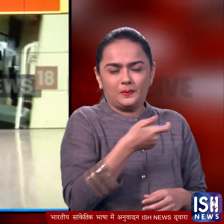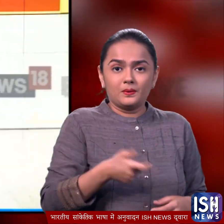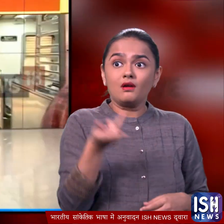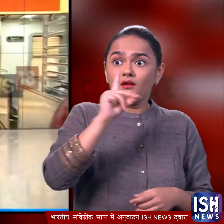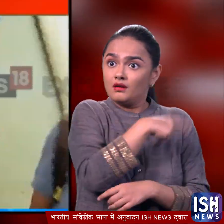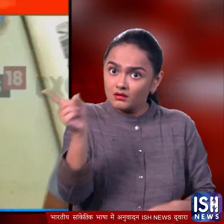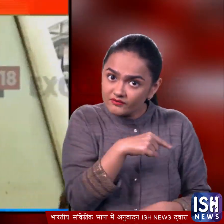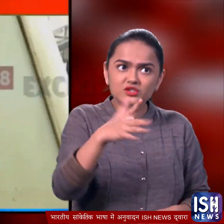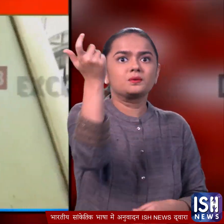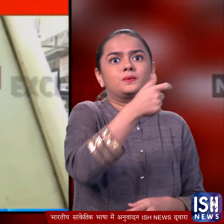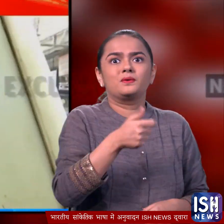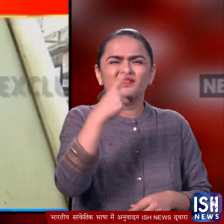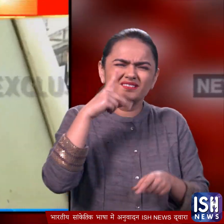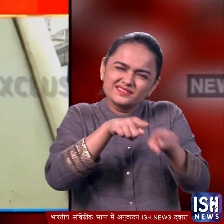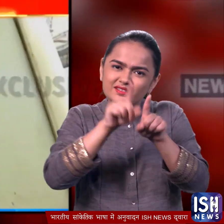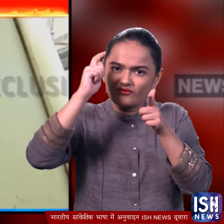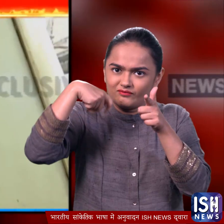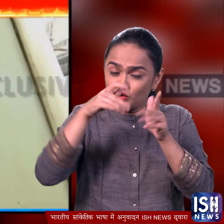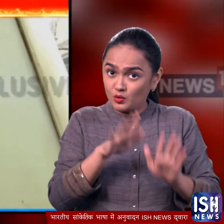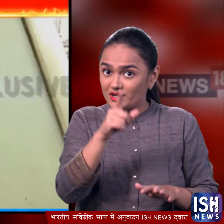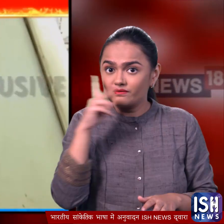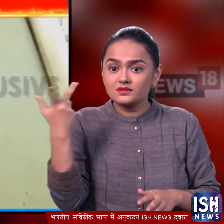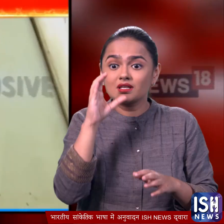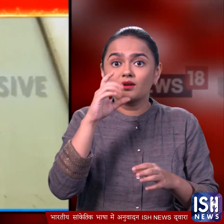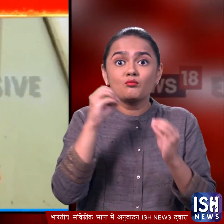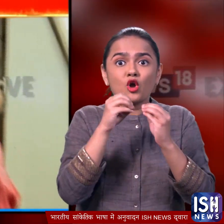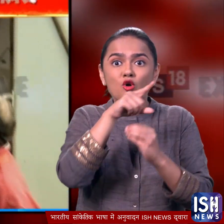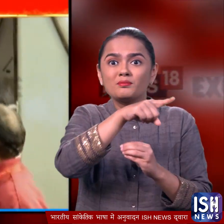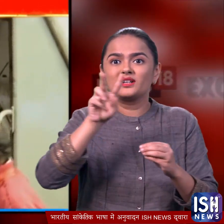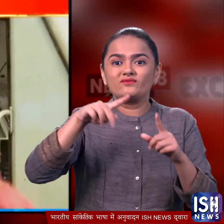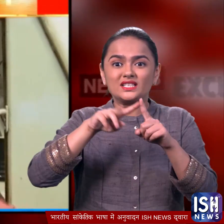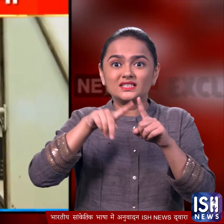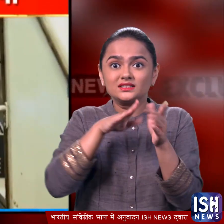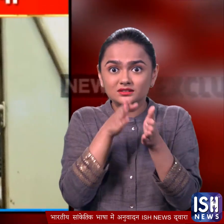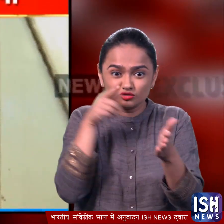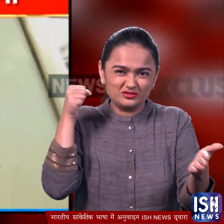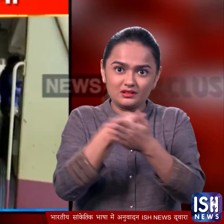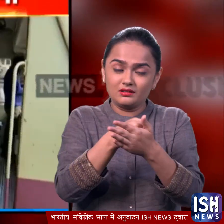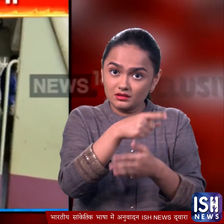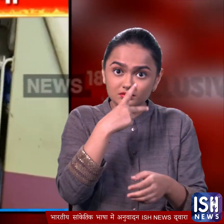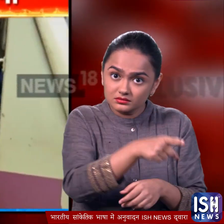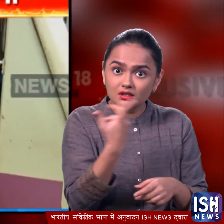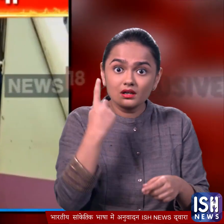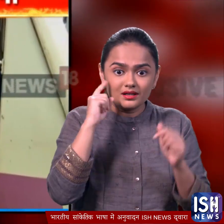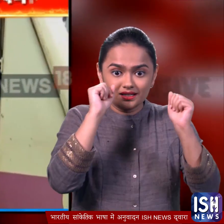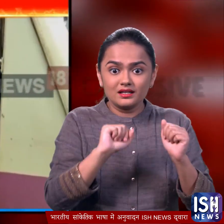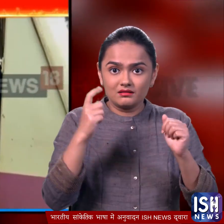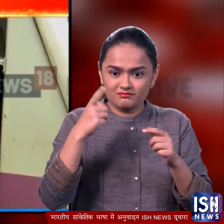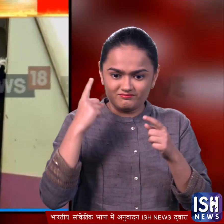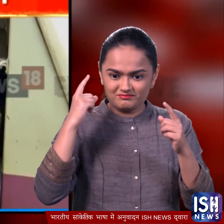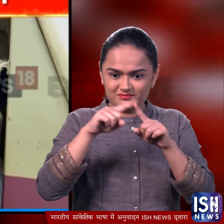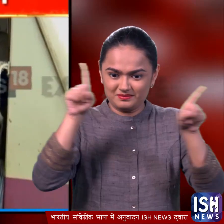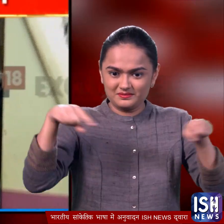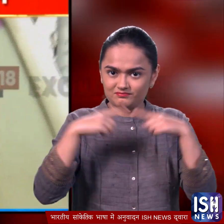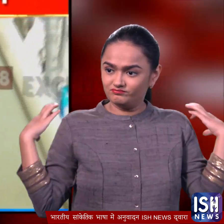है। जिसकी एक तस्वीर मुंबई के छत्रपति शिवाजी महाराज टर्मिनस रेलवे स्टेशन से सामने आई। वहां रेलवे के कर्मचारी पीठ